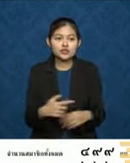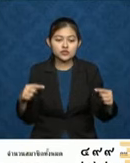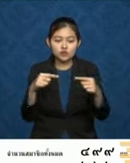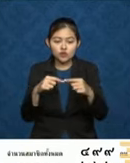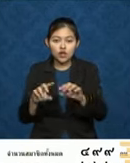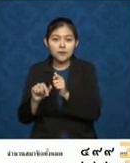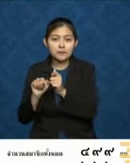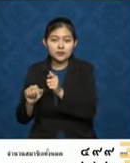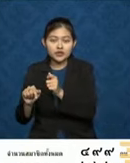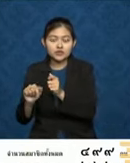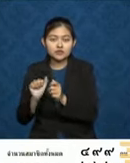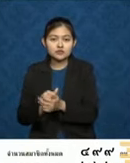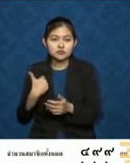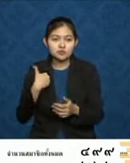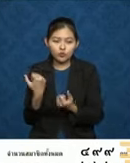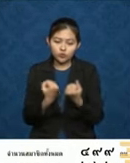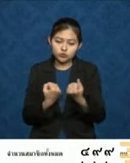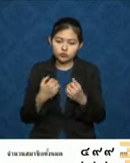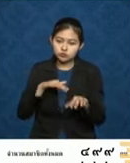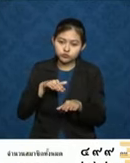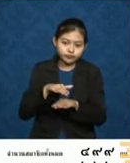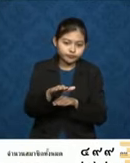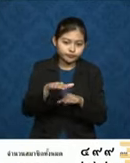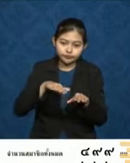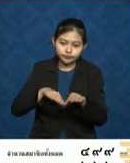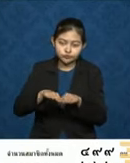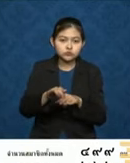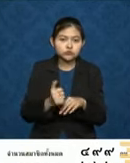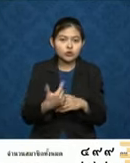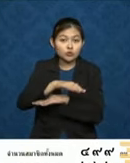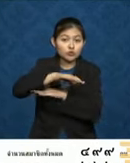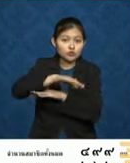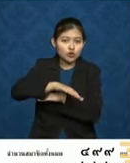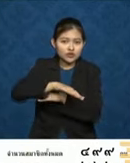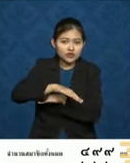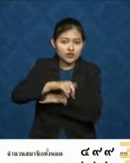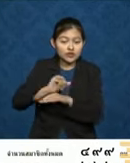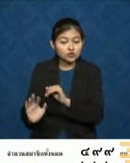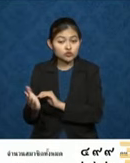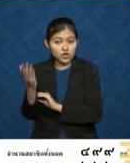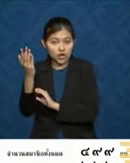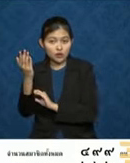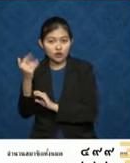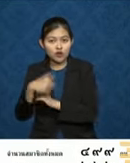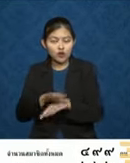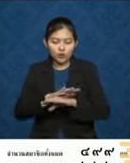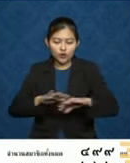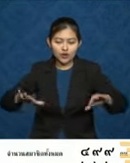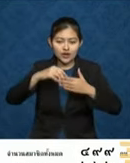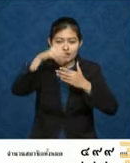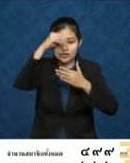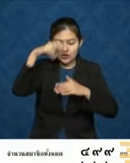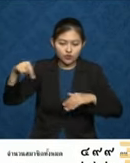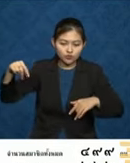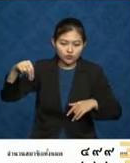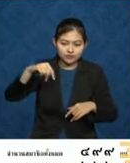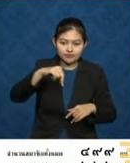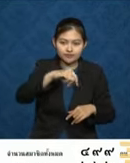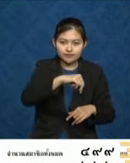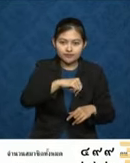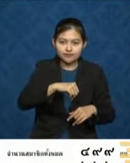บริเวณดังกล่าวนะคะมีรถสัญจรไปมาจำนวนมากและช่วงเย็นนะคะหรือช่วงเช้านะคะที่น้องๆนักเรียนข้ามถนนนะ